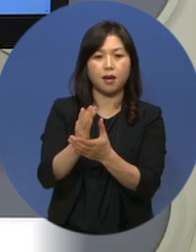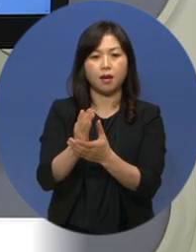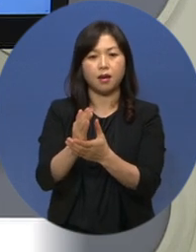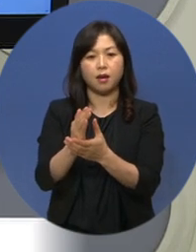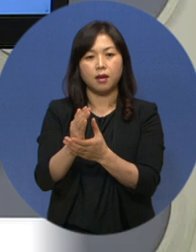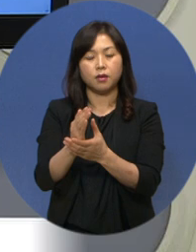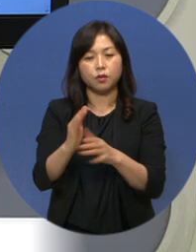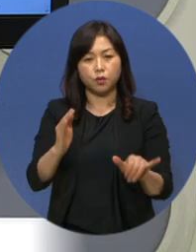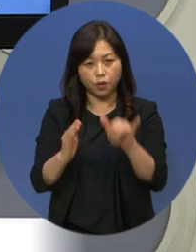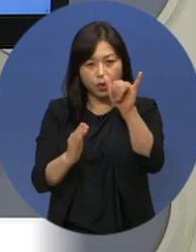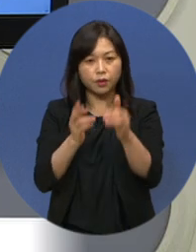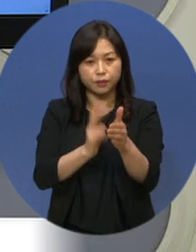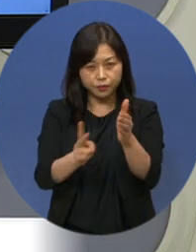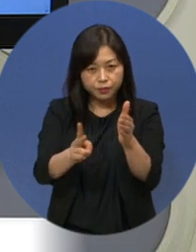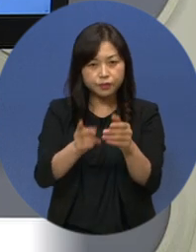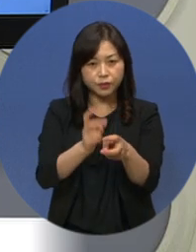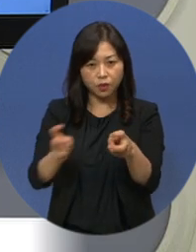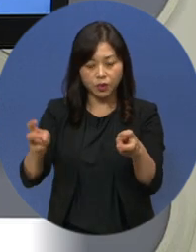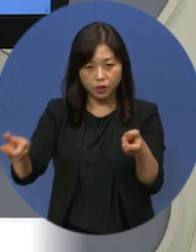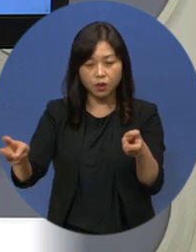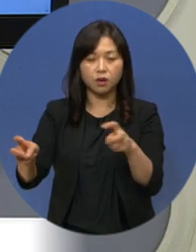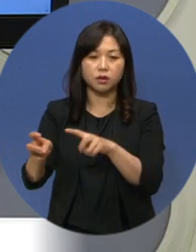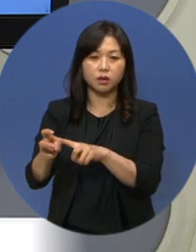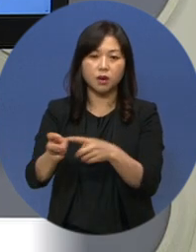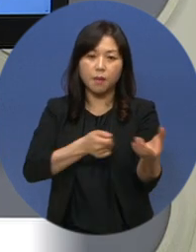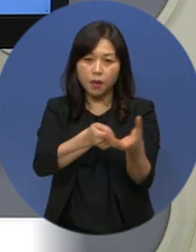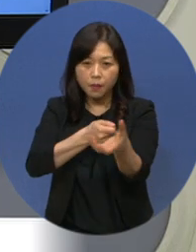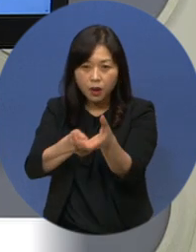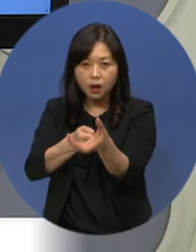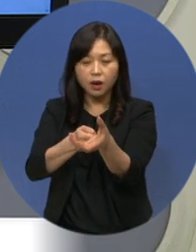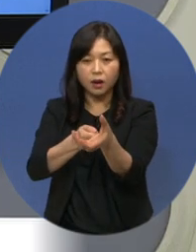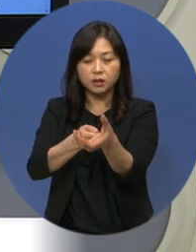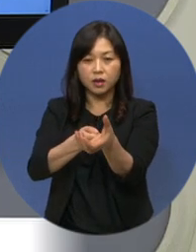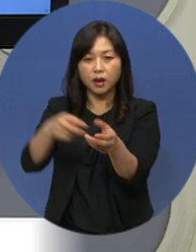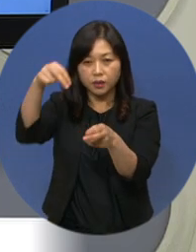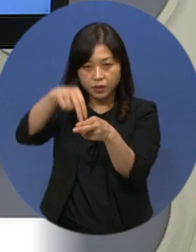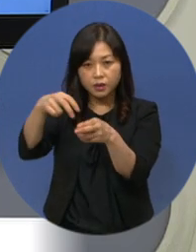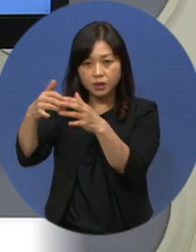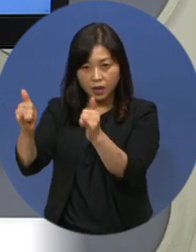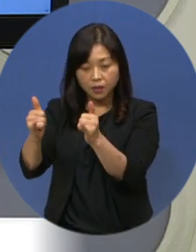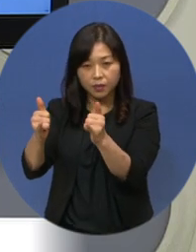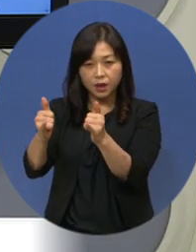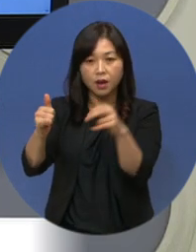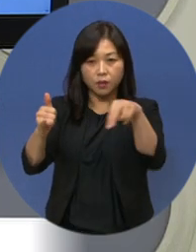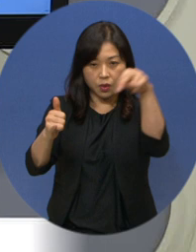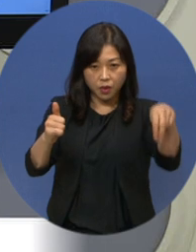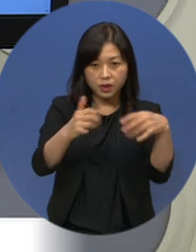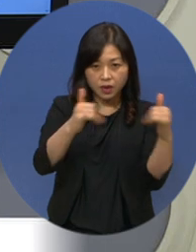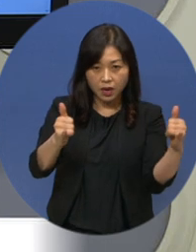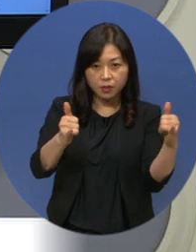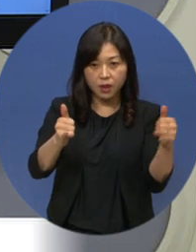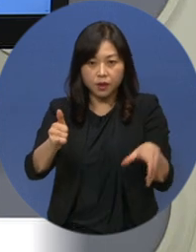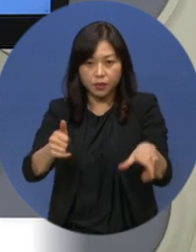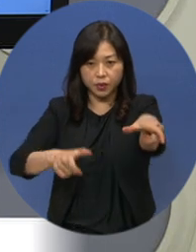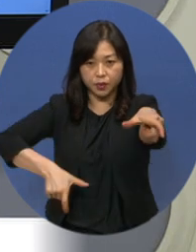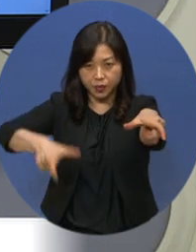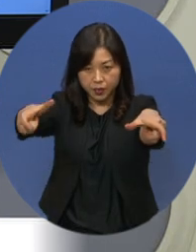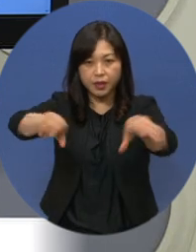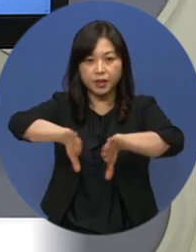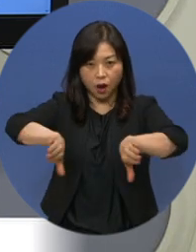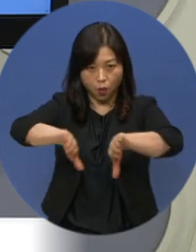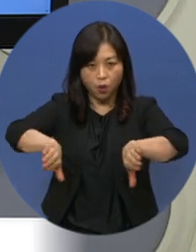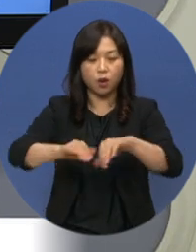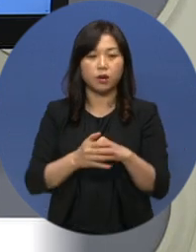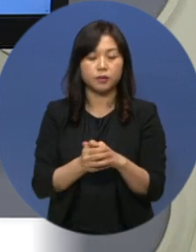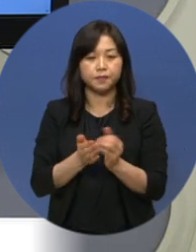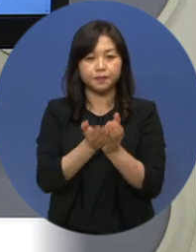공항 철도 역 펌이 널 등을 수시로 소독하고 생활 차게 게 동선을 분리합니다 연안